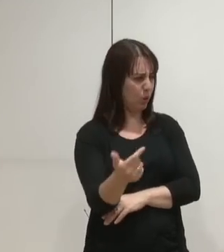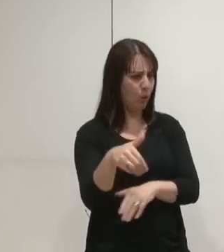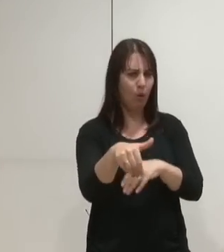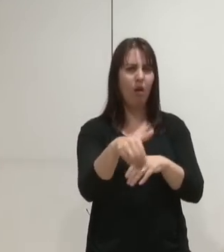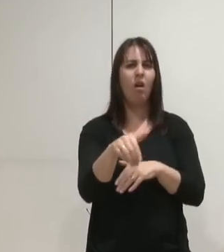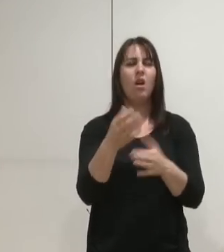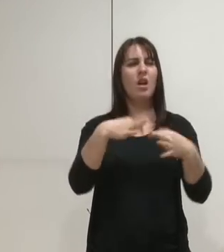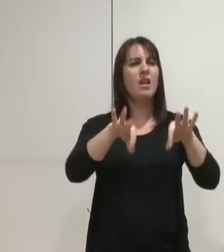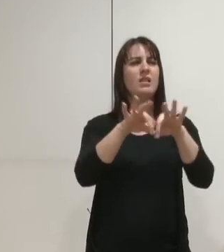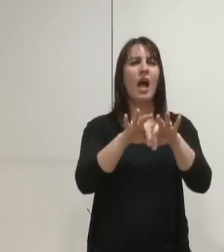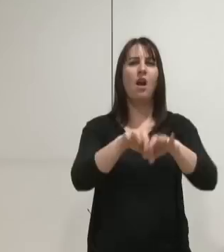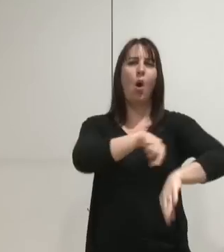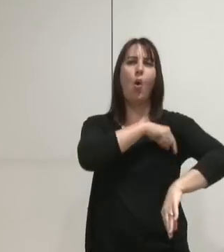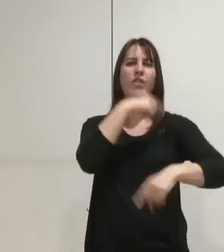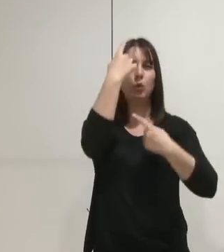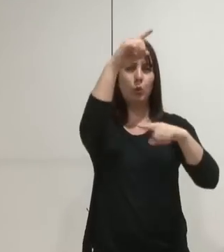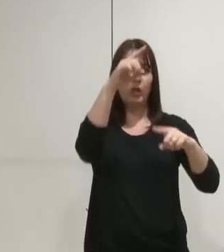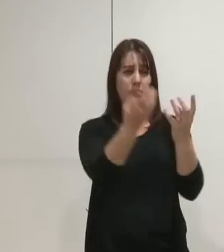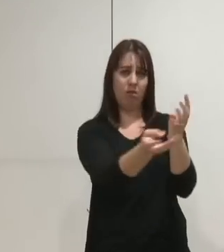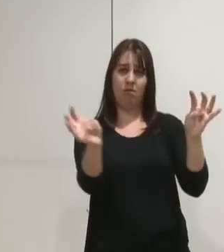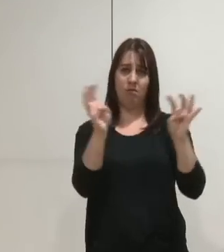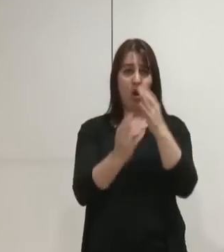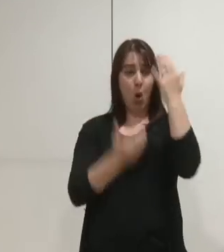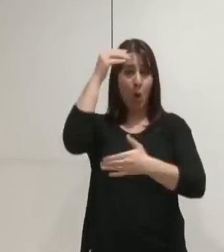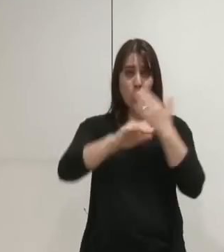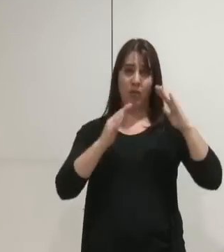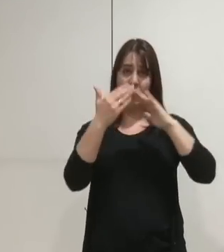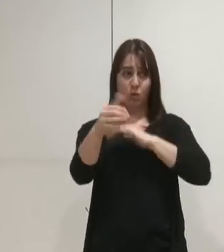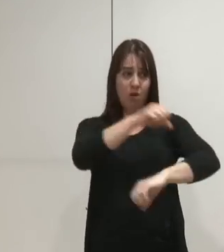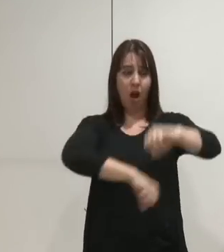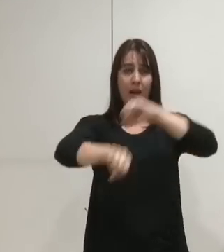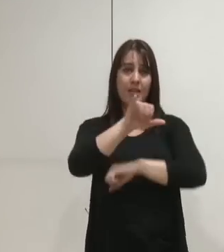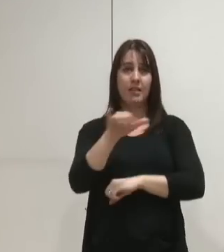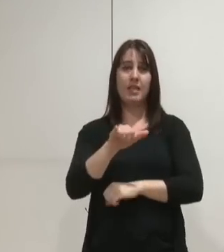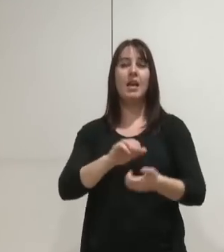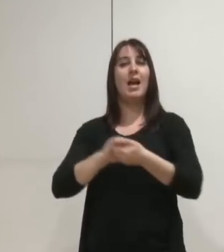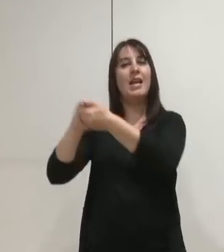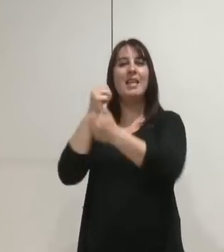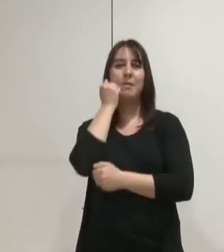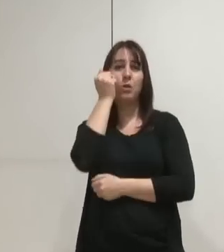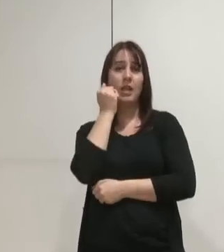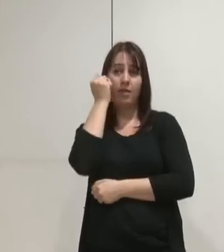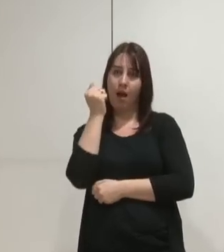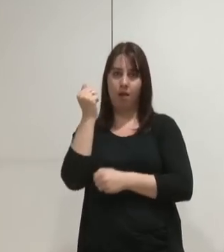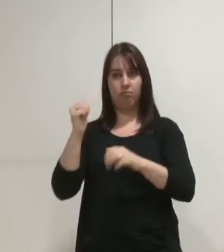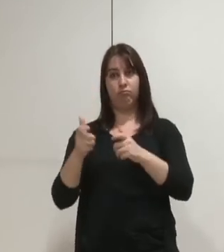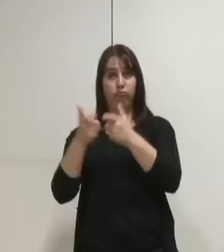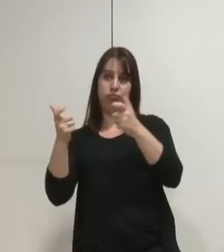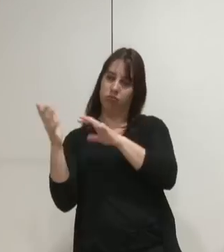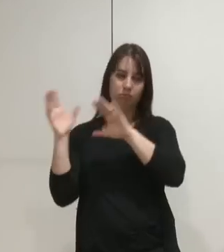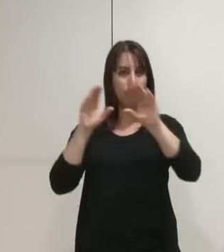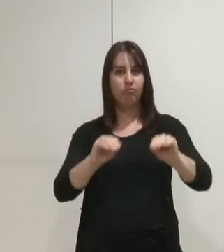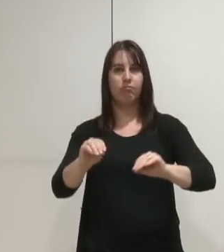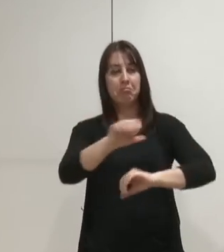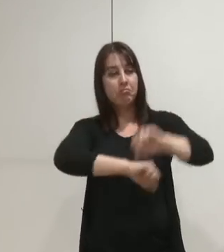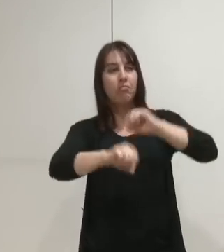tourisme euh une soirée sur la journée des tuiles organisée par les Amis de standindal et sans doute que ce ser sera plus à même et